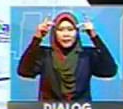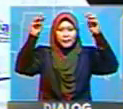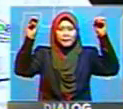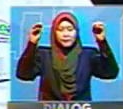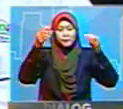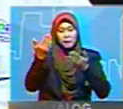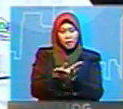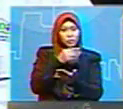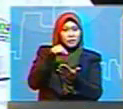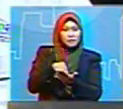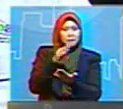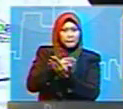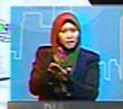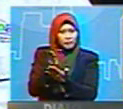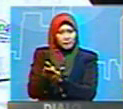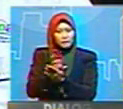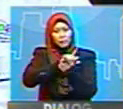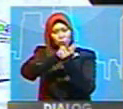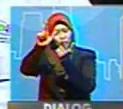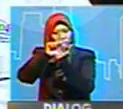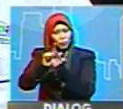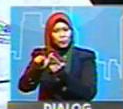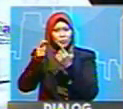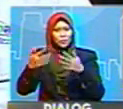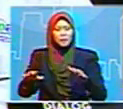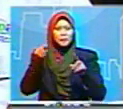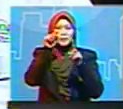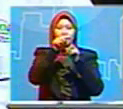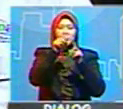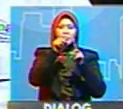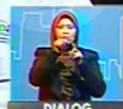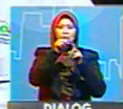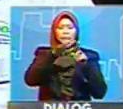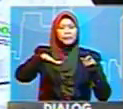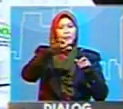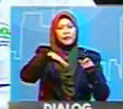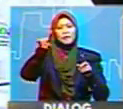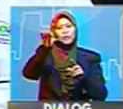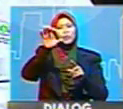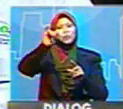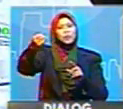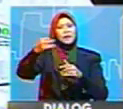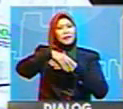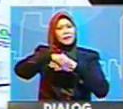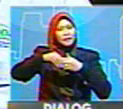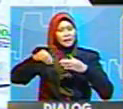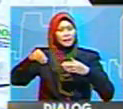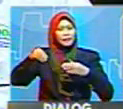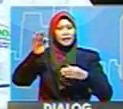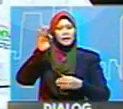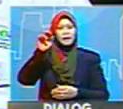bajet barubuni telah meluluskan kepada nafas sebanyak rm1 juta dan nafas